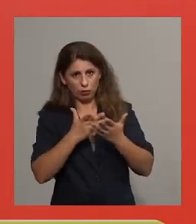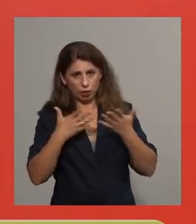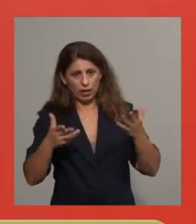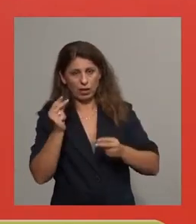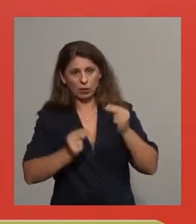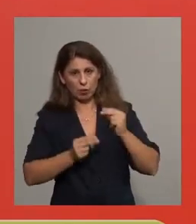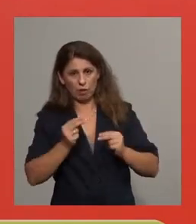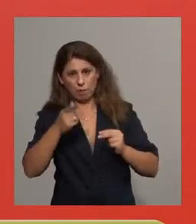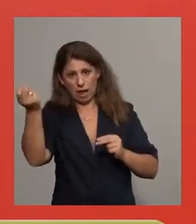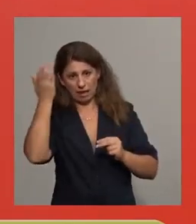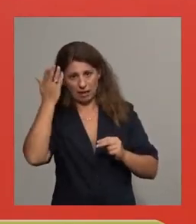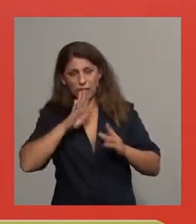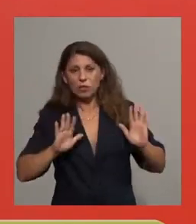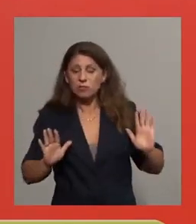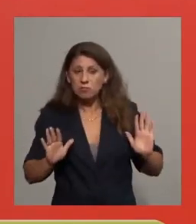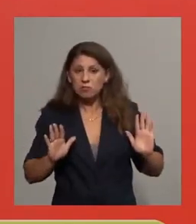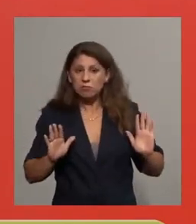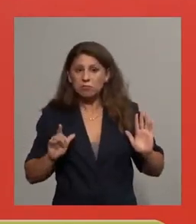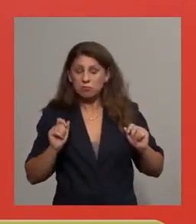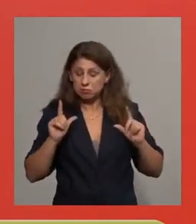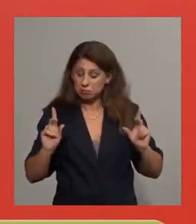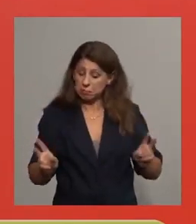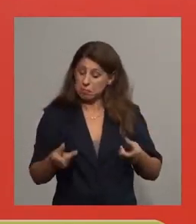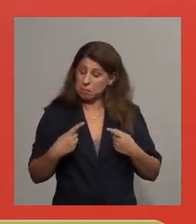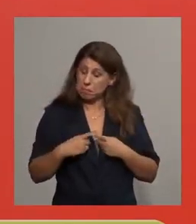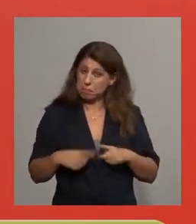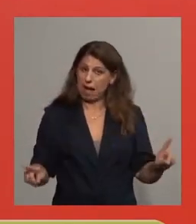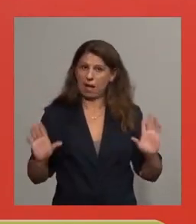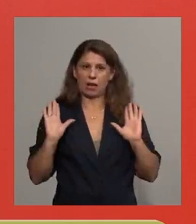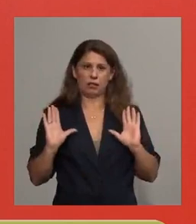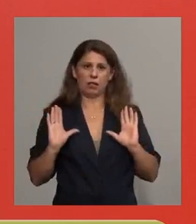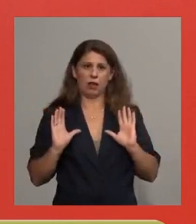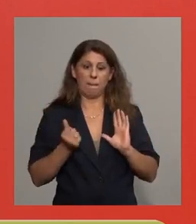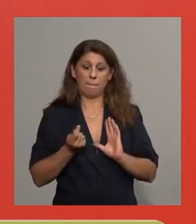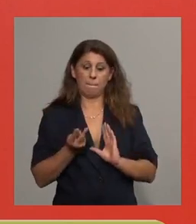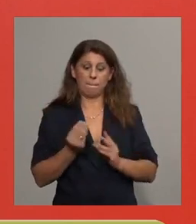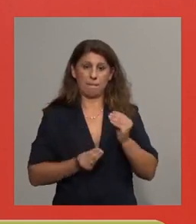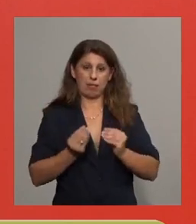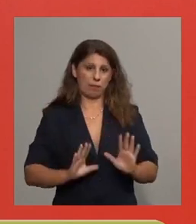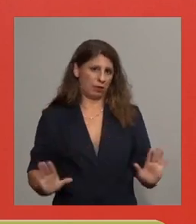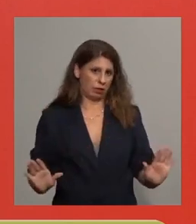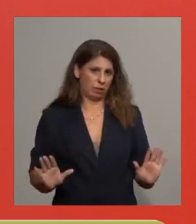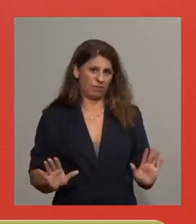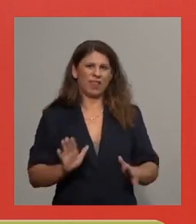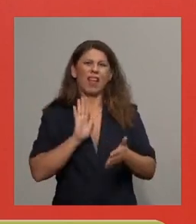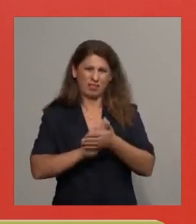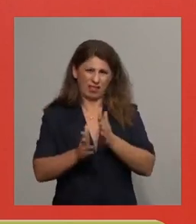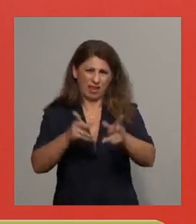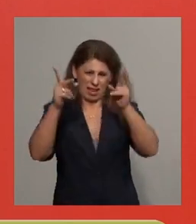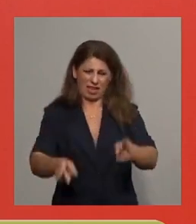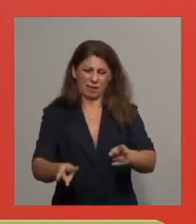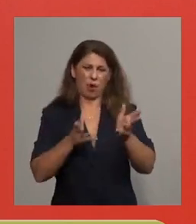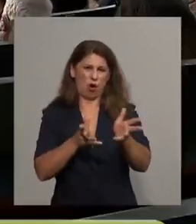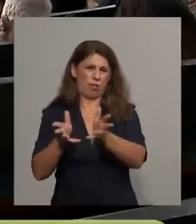πρόβλημα της ακρίβειας? Περίεργα όντως μαθηματικά. Ας σταματήσουν, τους λέμε πια, τις κοροϊδίες.